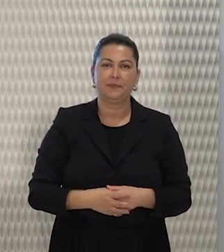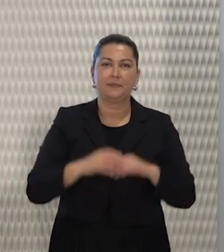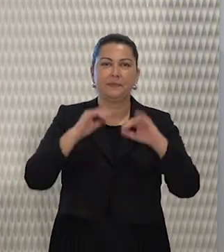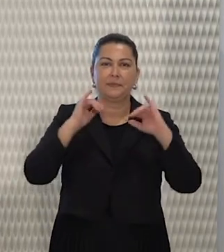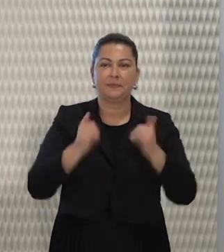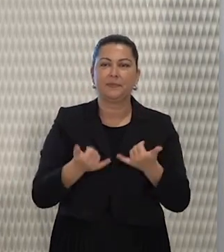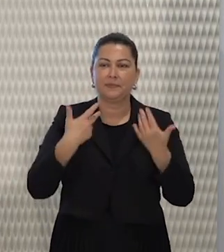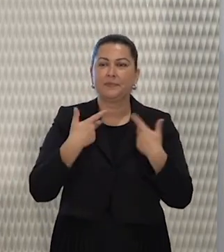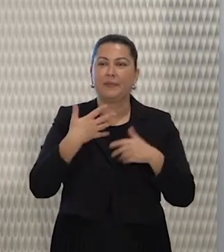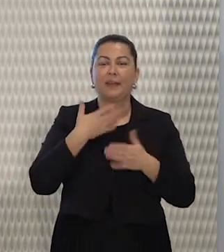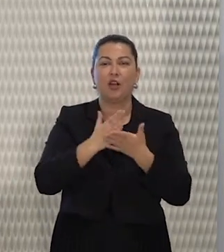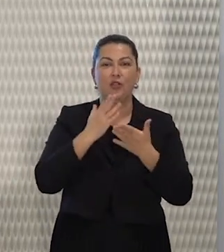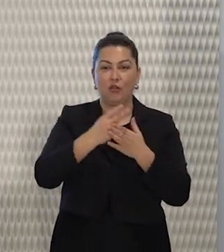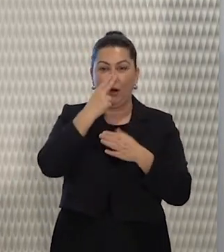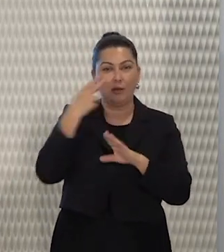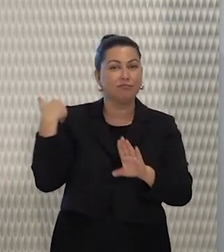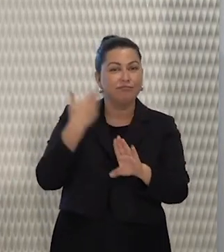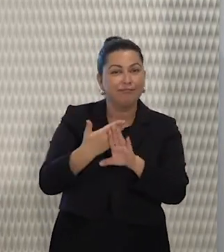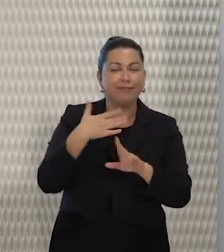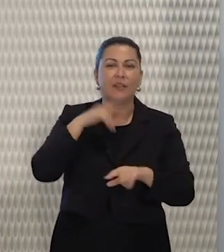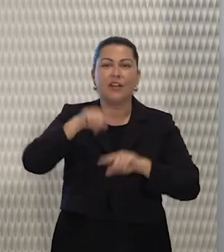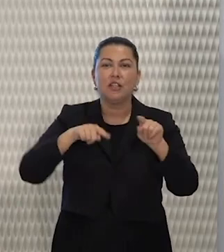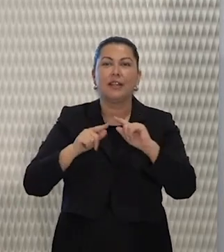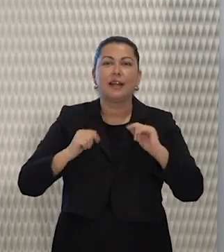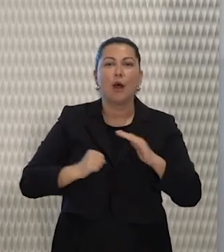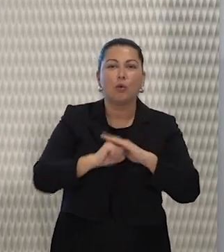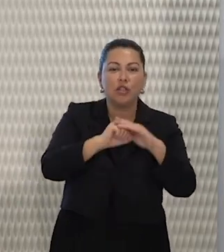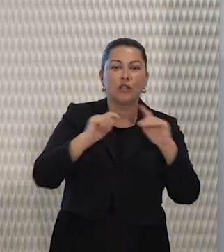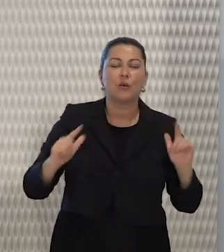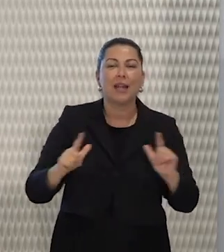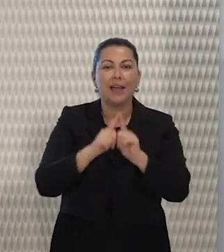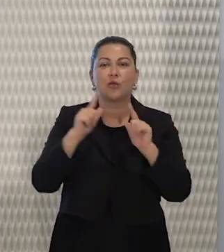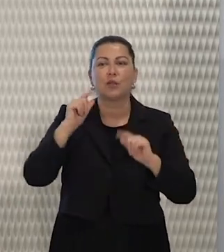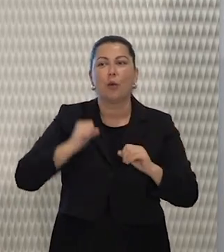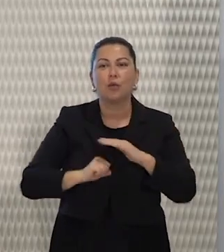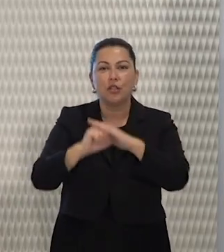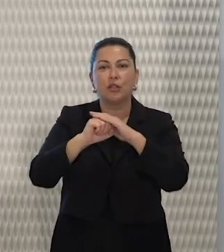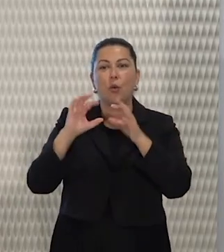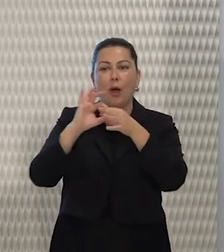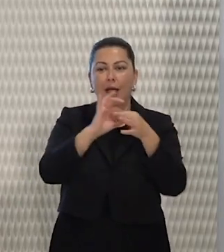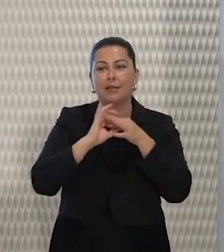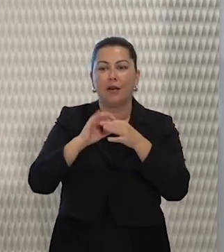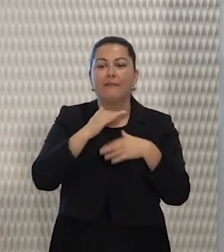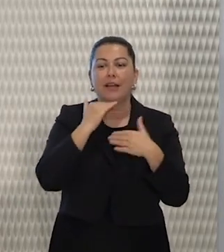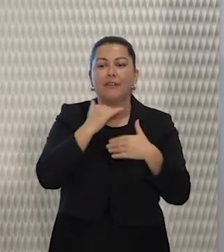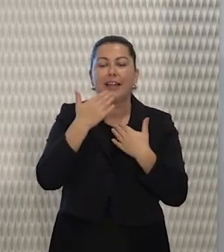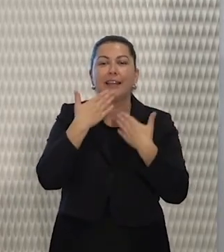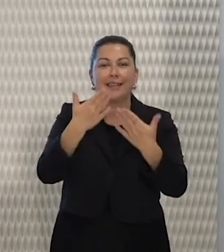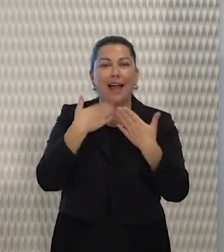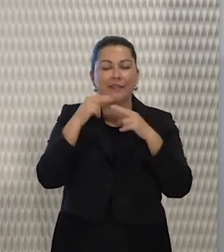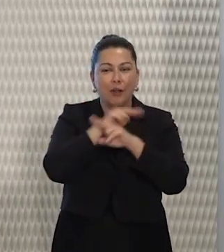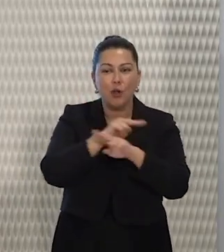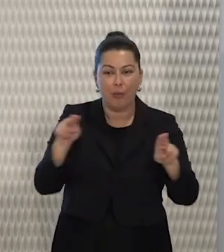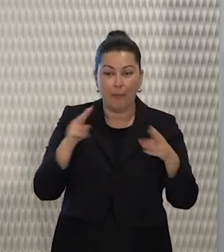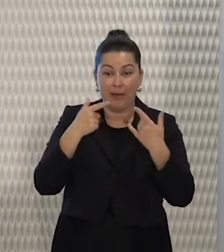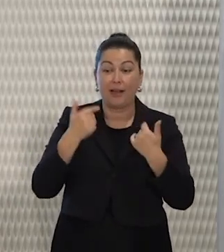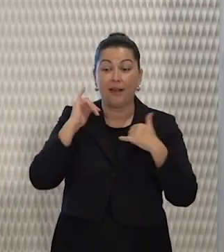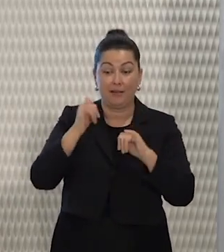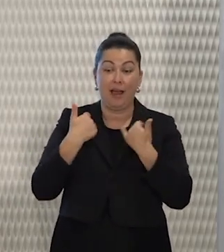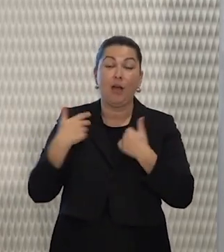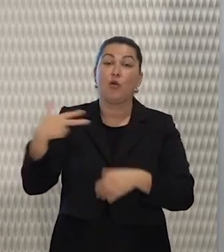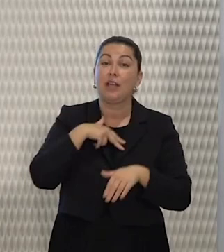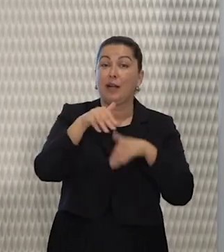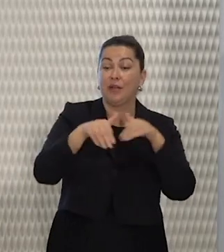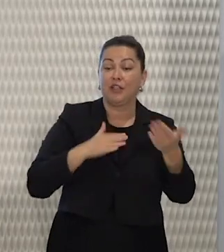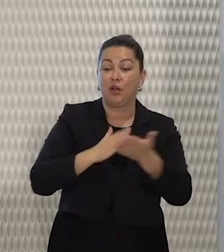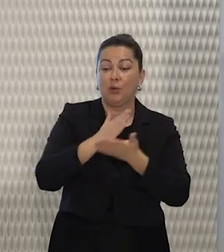Sie haben jetzt einige Unterstützungsleistungen gehört, auch Unterstützungsorganisationen gehört. Vielen, vielen Dank für den Überblick der Schnittstellen zum Sozialministerium